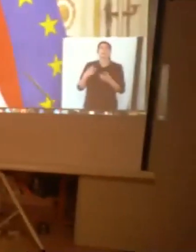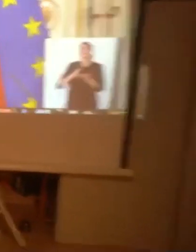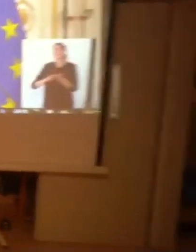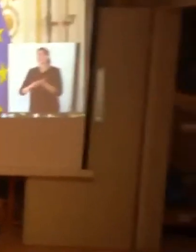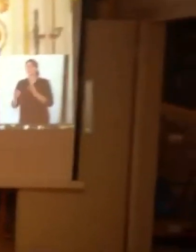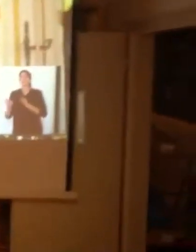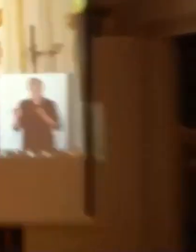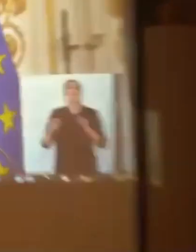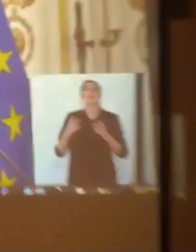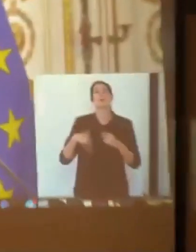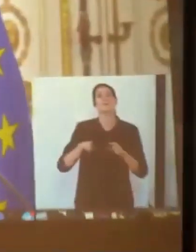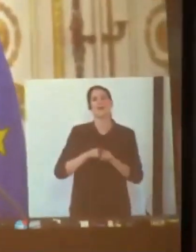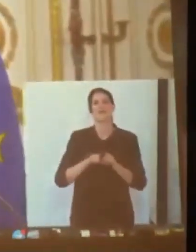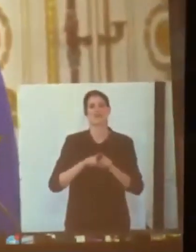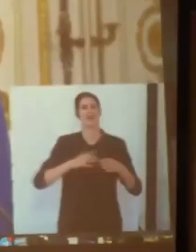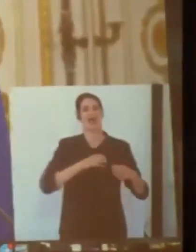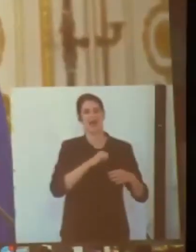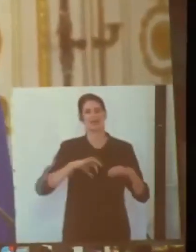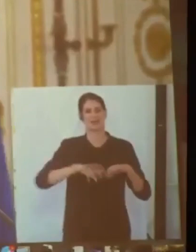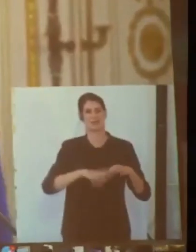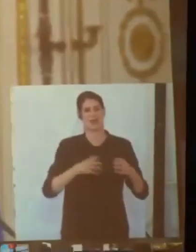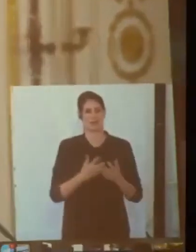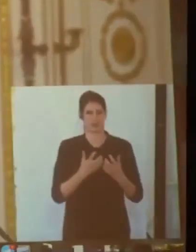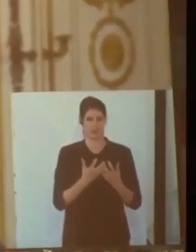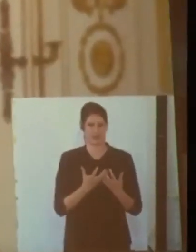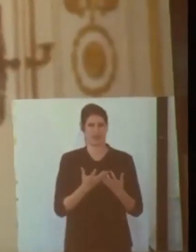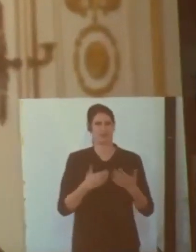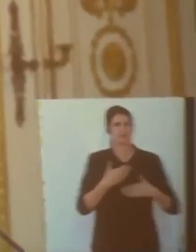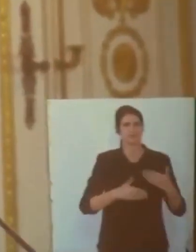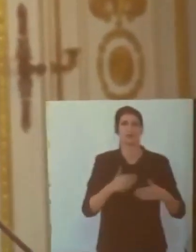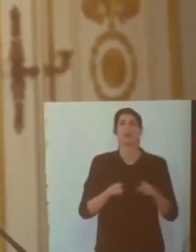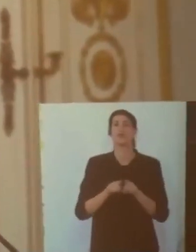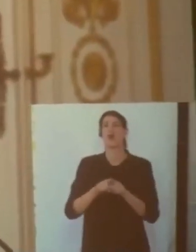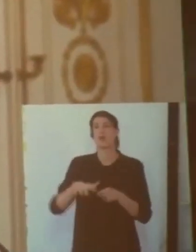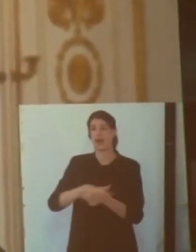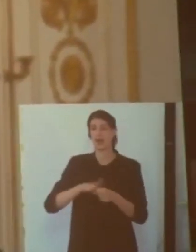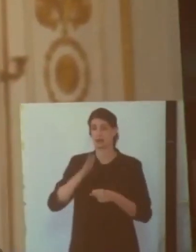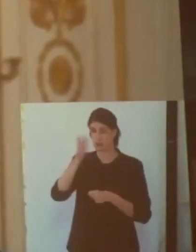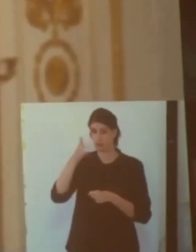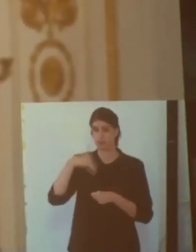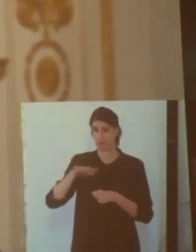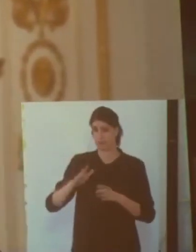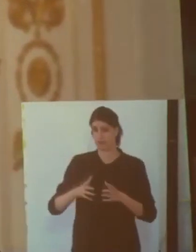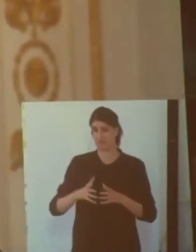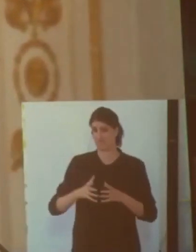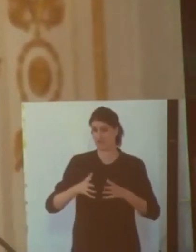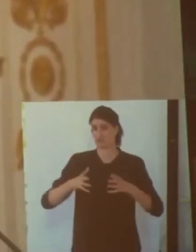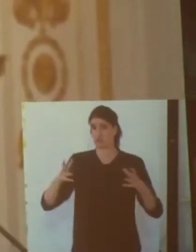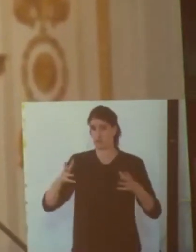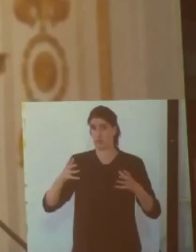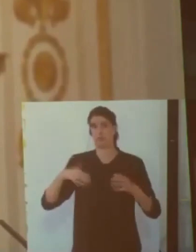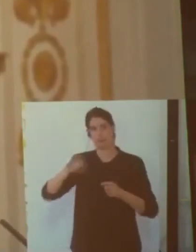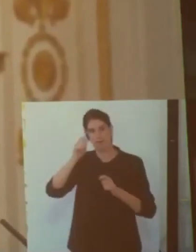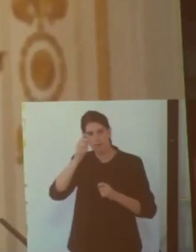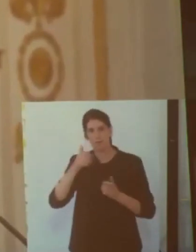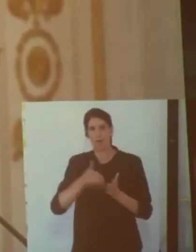Wir unabhängiger werden und in Bereichen, in denen es in Zukunft immer mehr Wachstum und Wertschöpfung geben wird,